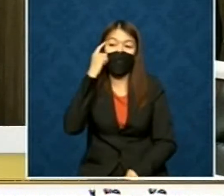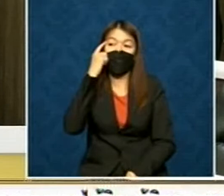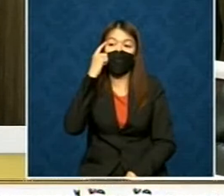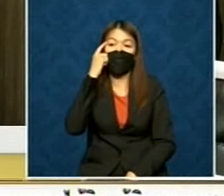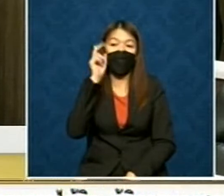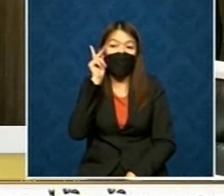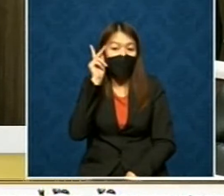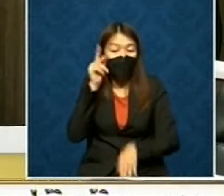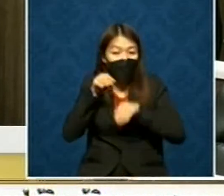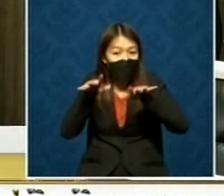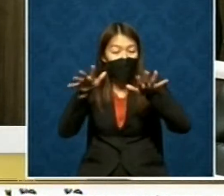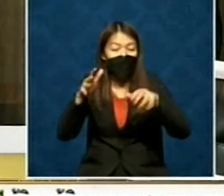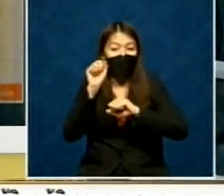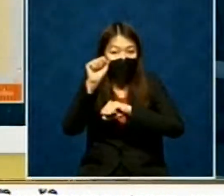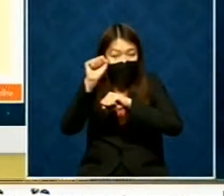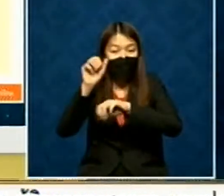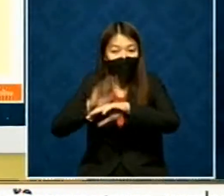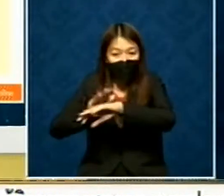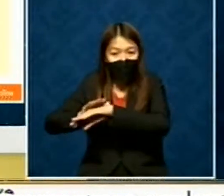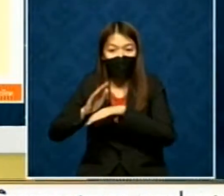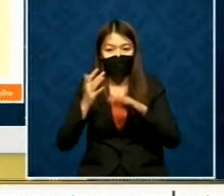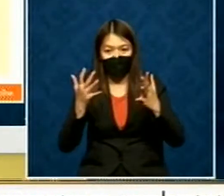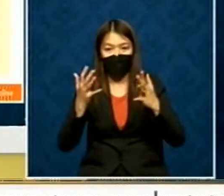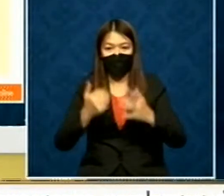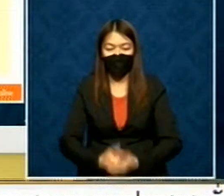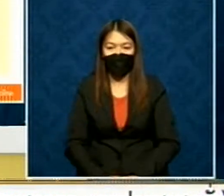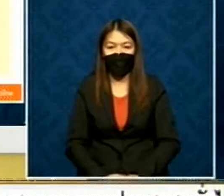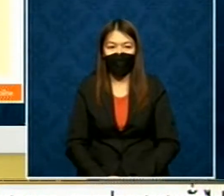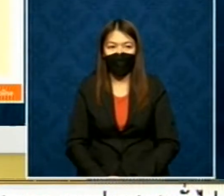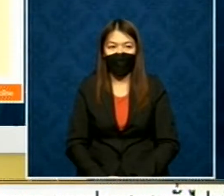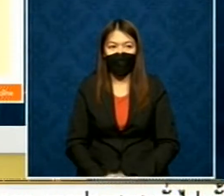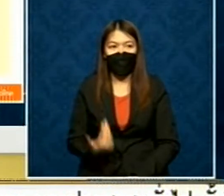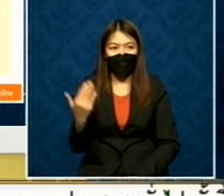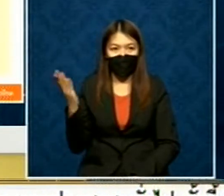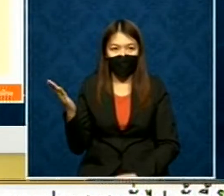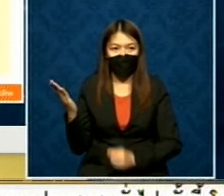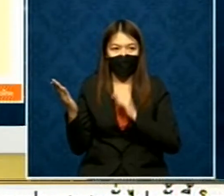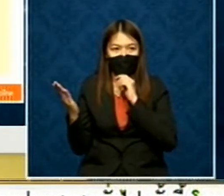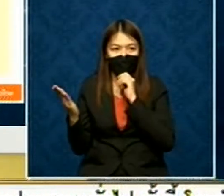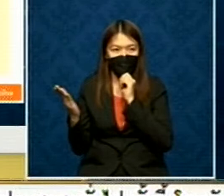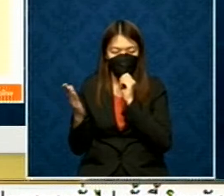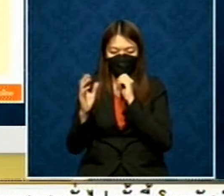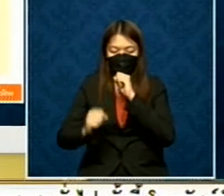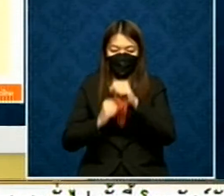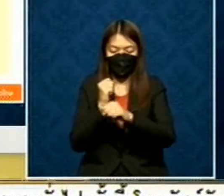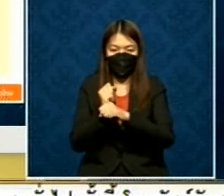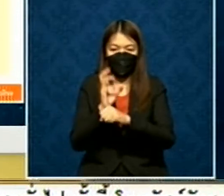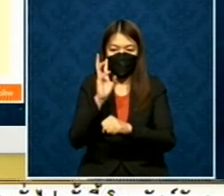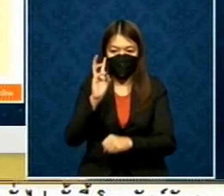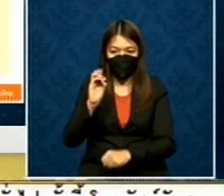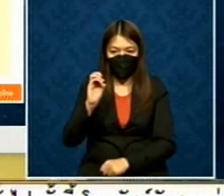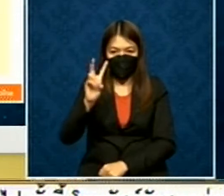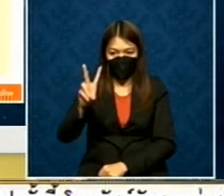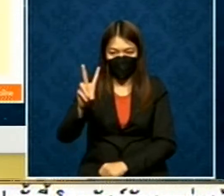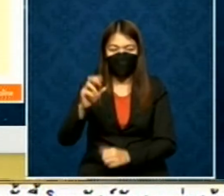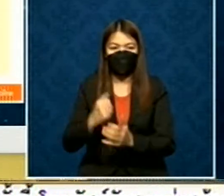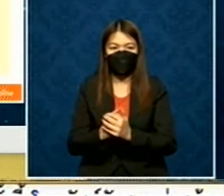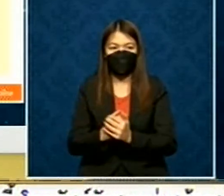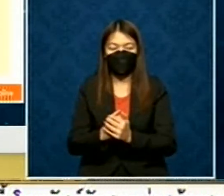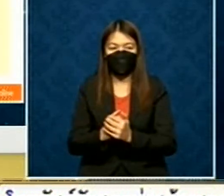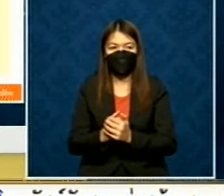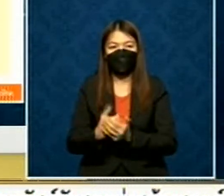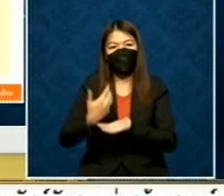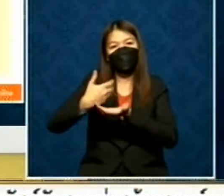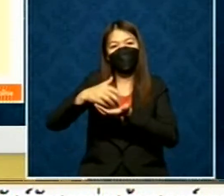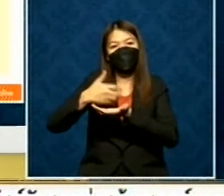ูดอย่นี้ได้อย่ไร ขอใหพน้องดูสไลก์ต่มานี้นะครับ ปี 6-2 ครับเราพูเรองนี้ในยะติ